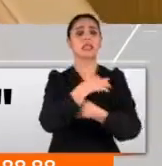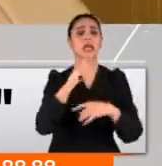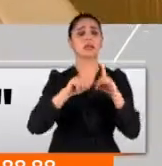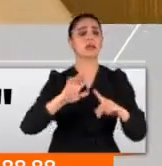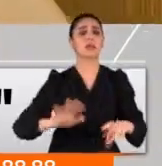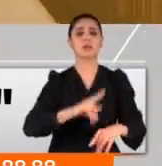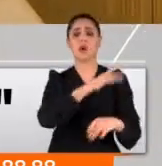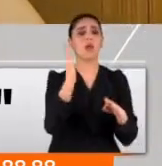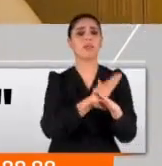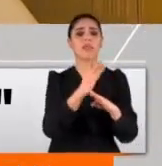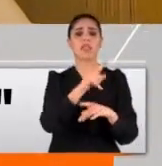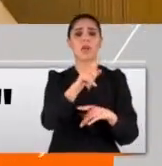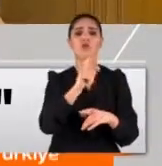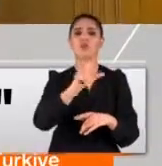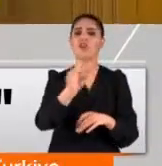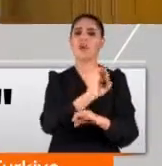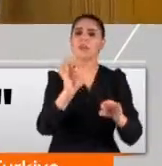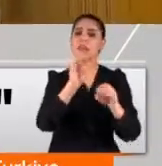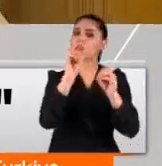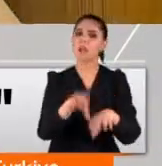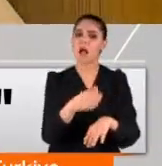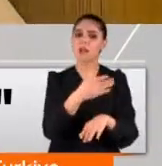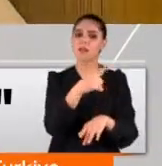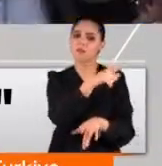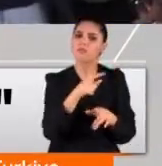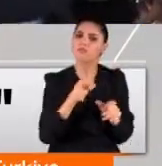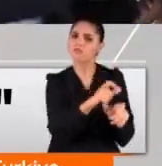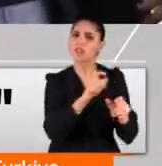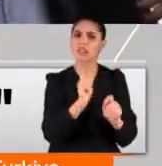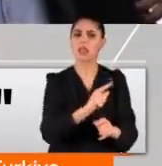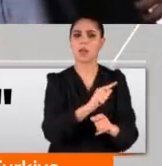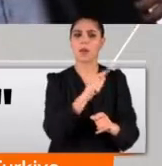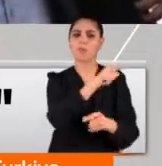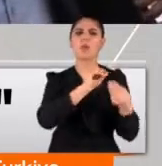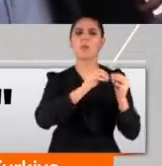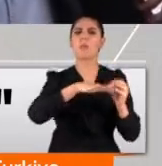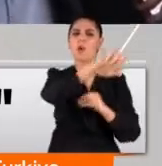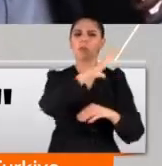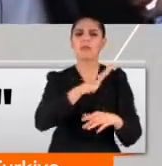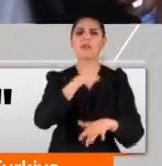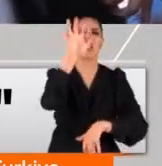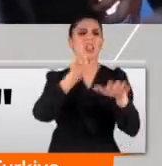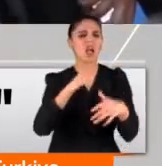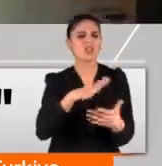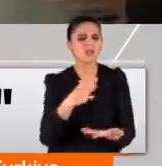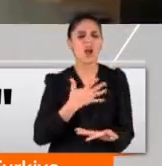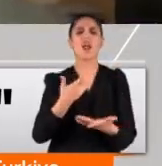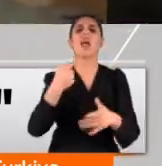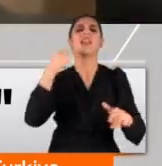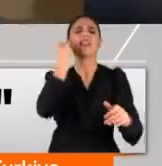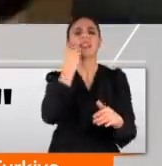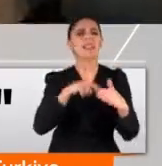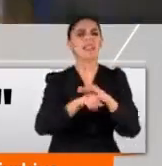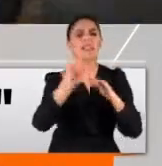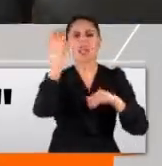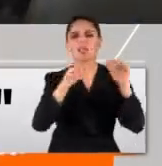için acaba bulacağım sıprak orayı biraz sıkıştıracak sınız bunların sorunları var taciz var tecavüz var